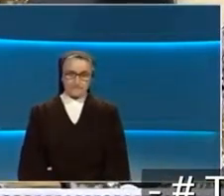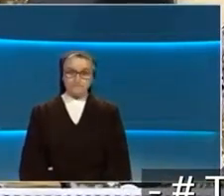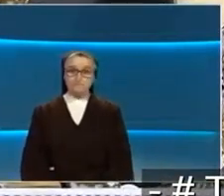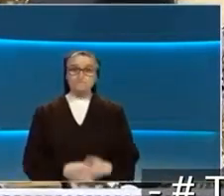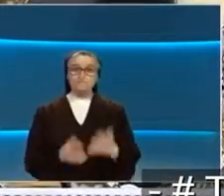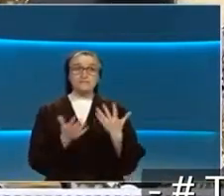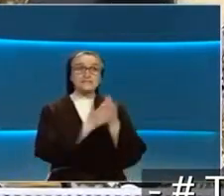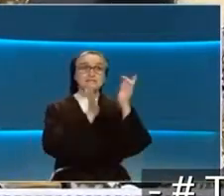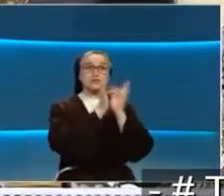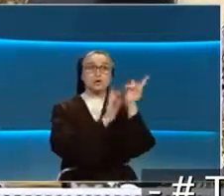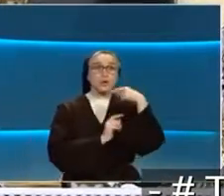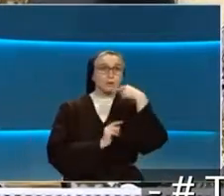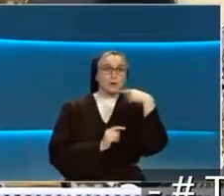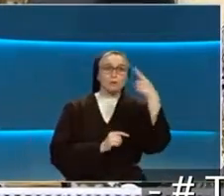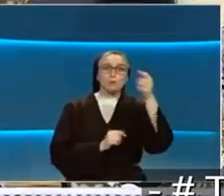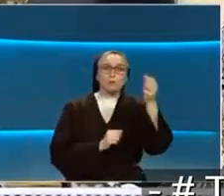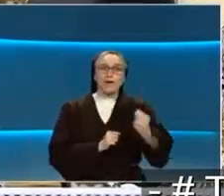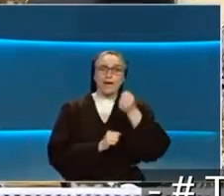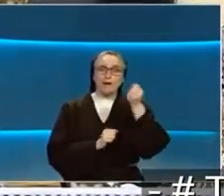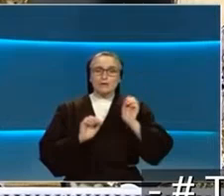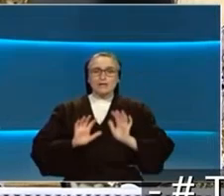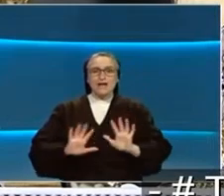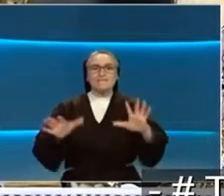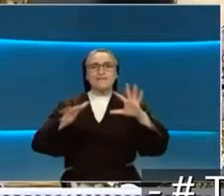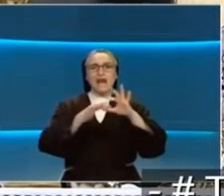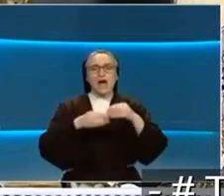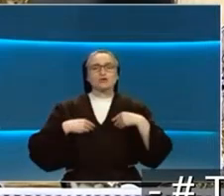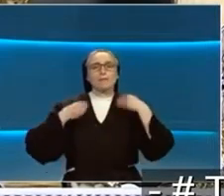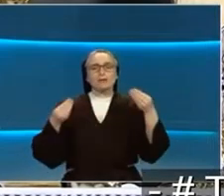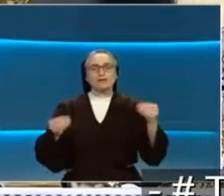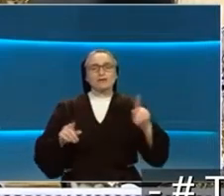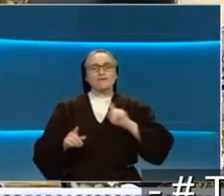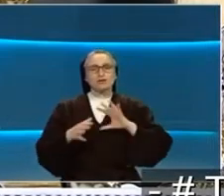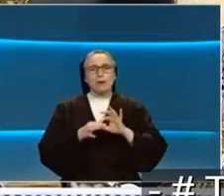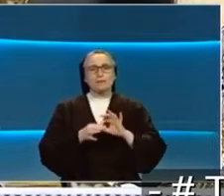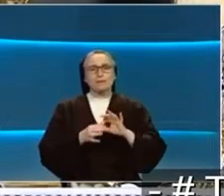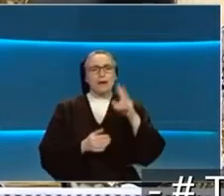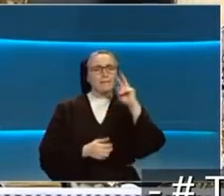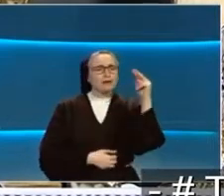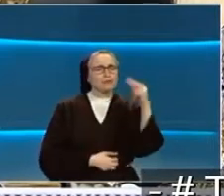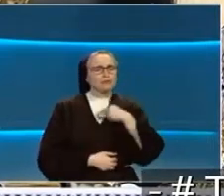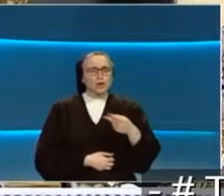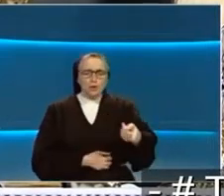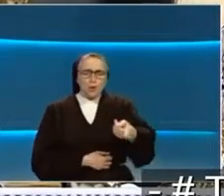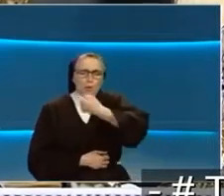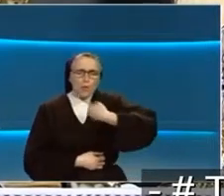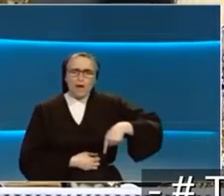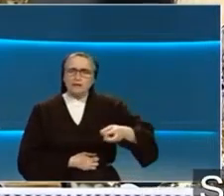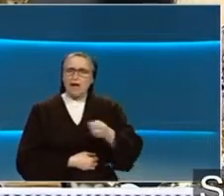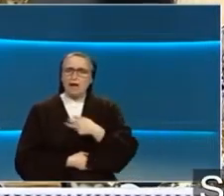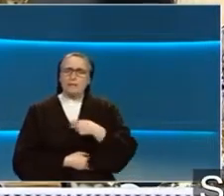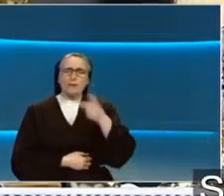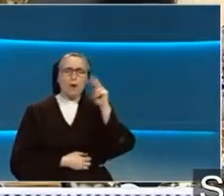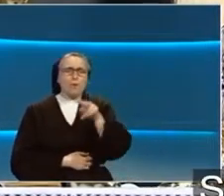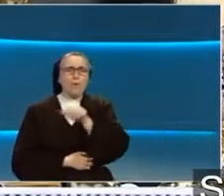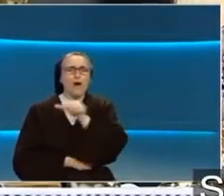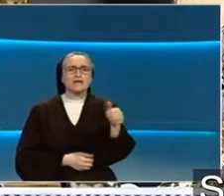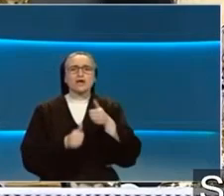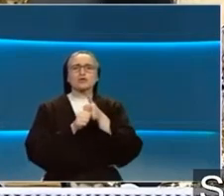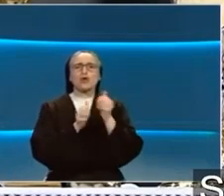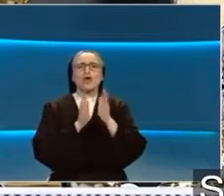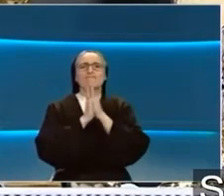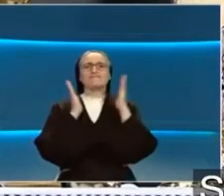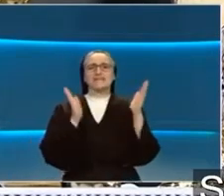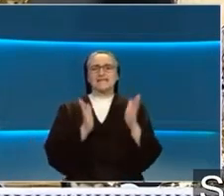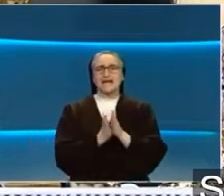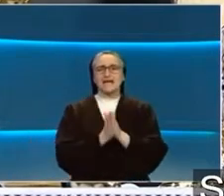Domine Iesu Christe, qui dixiste apostolis tuis, pacem relinquo vobis, pacem meam do